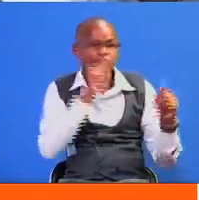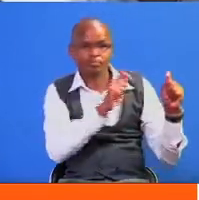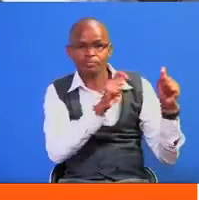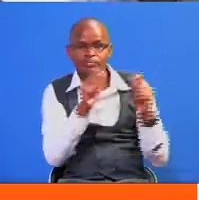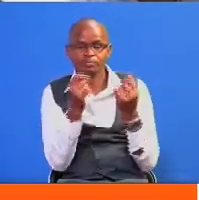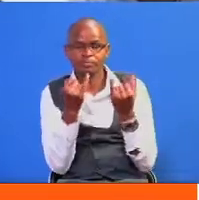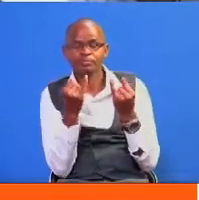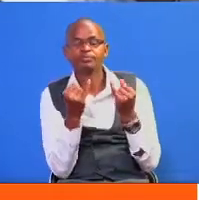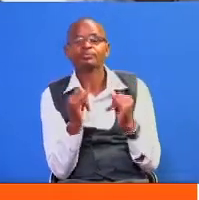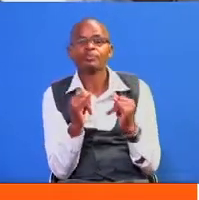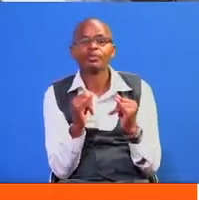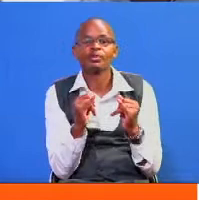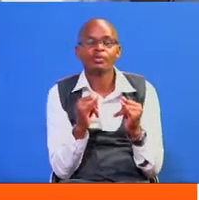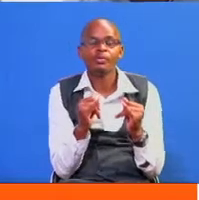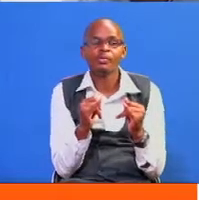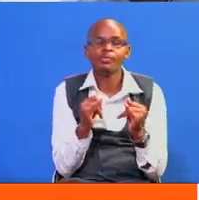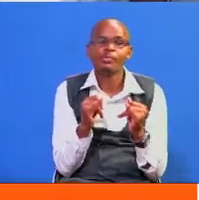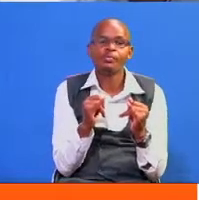hii.